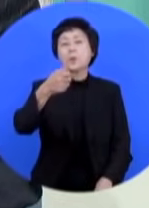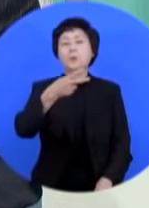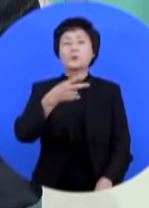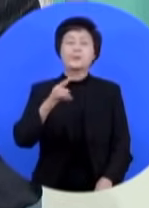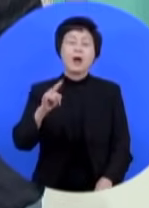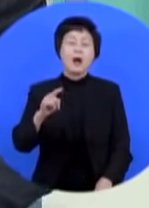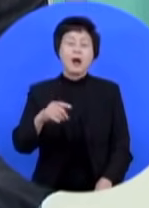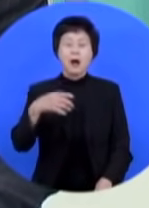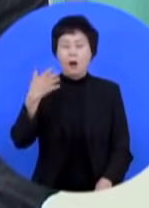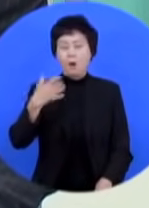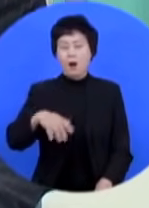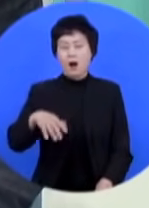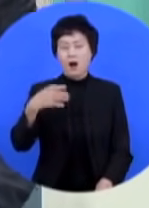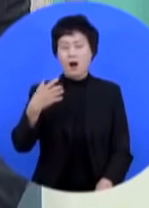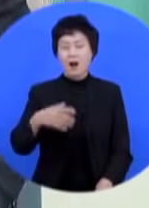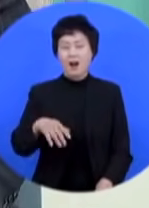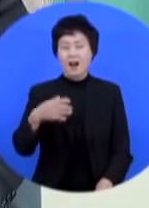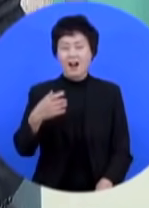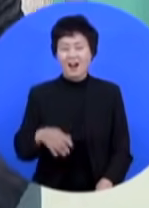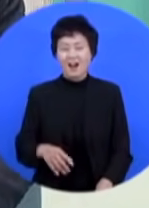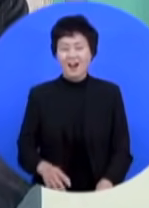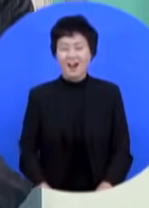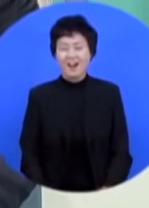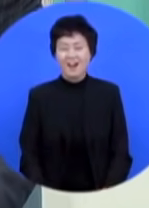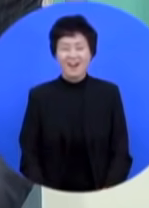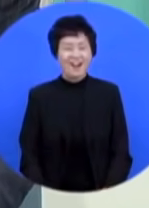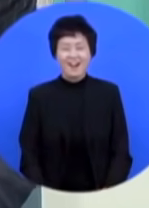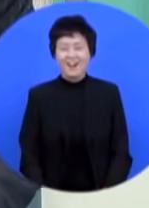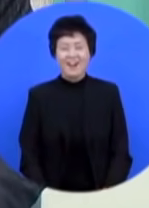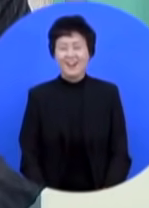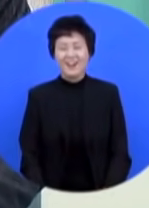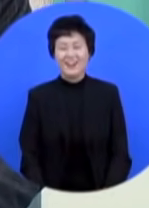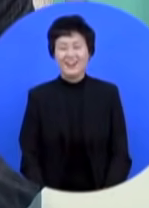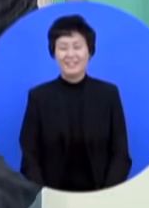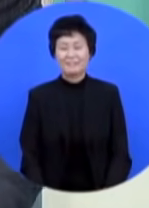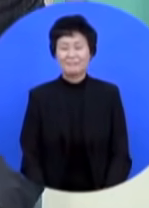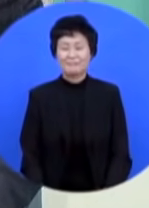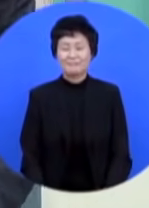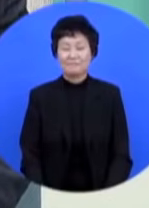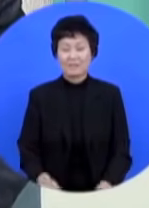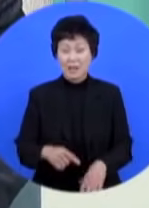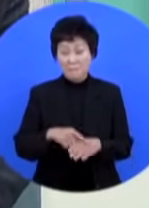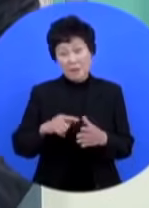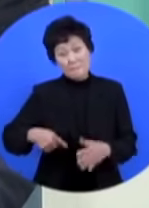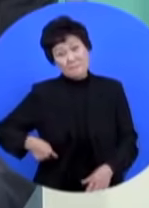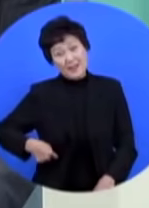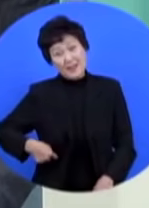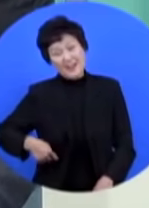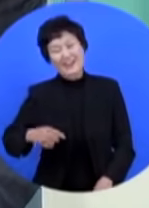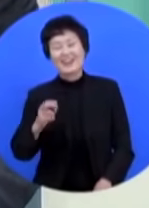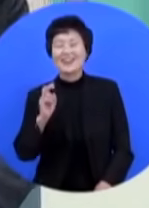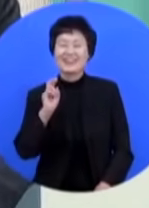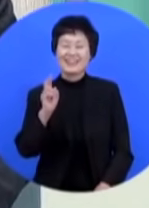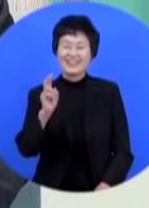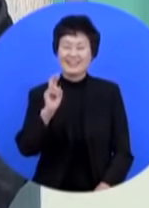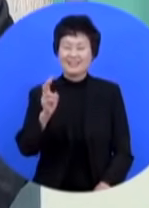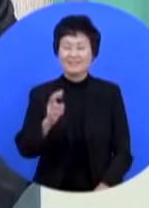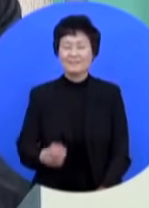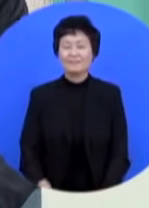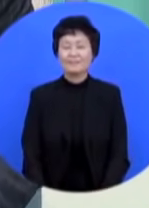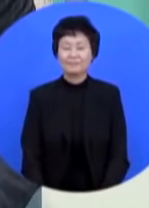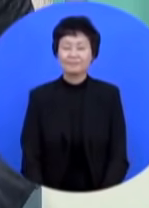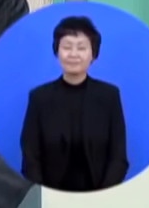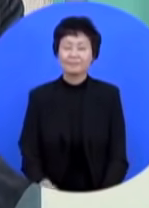지금 목사님을 때리셨다고 하니 얼마나 마음에 찔림이 있으셨겠어요. 목사님, 저 아드님 얘기 좀